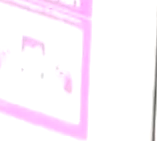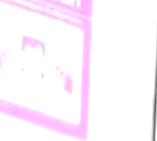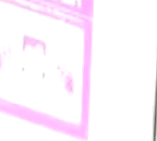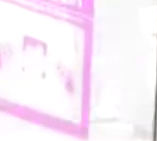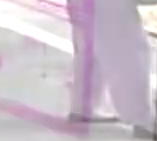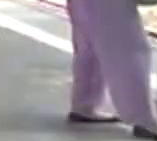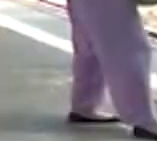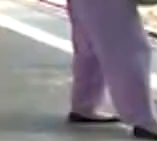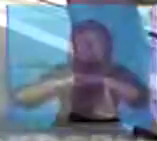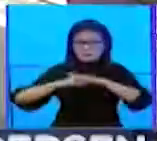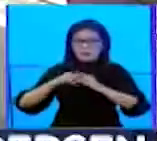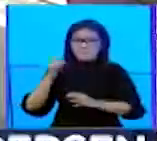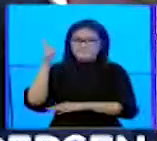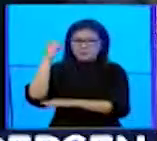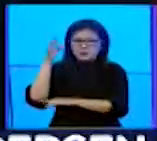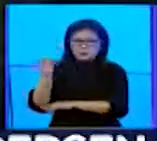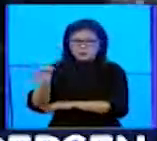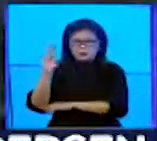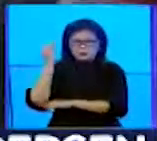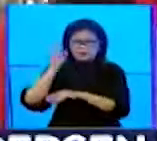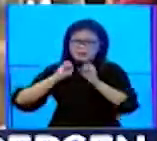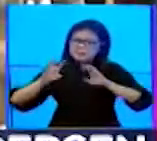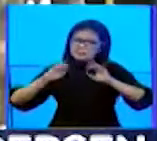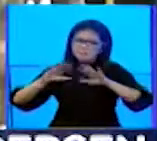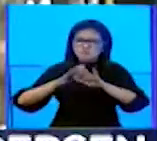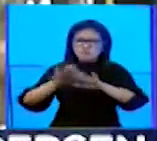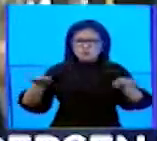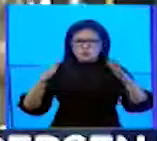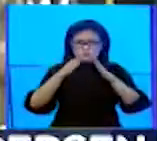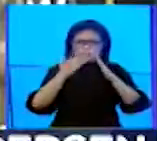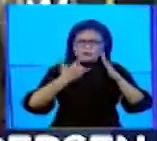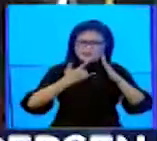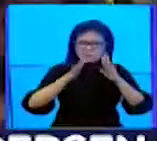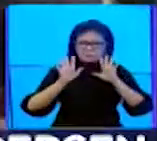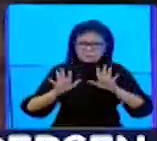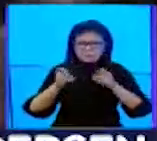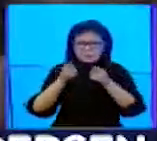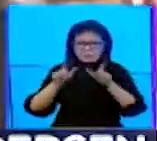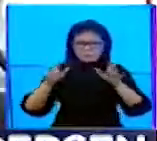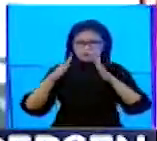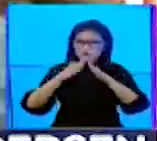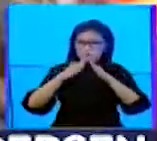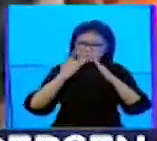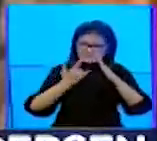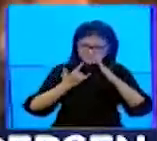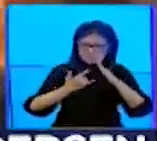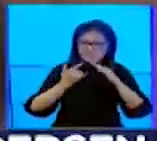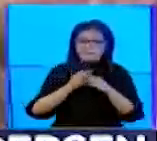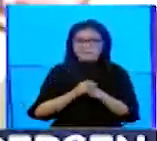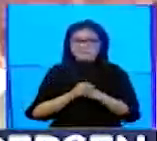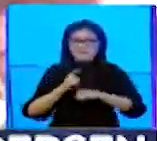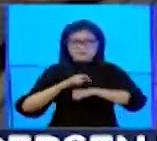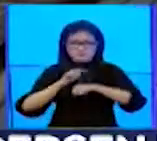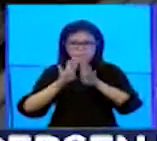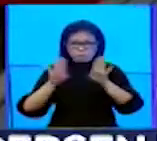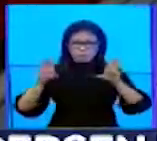warga DKI tetap berada di rumah selama libur Natal dan Tahun Baru. Pengetatan kapasitas serta jam operasional perkantoran, restoran, dan